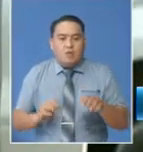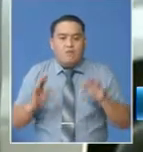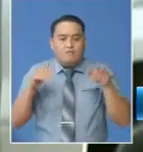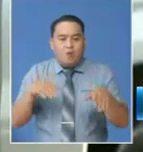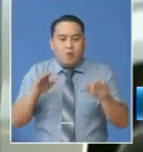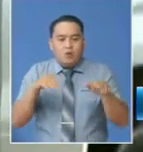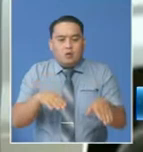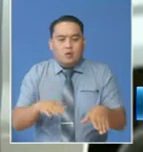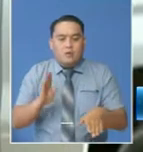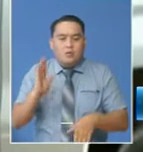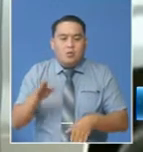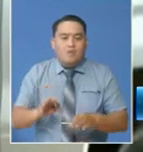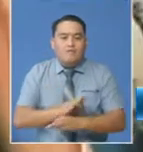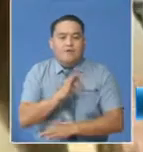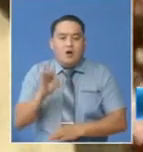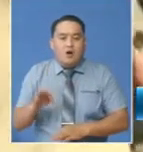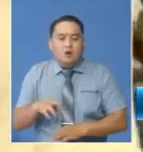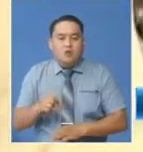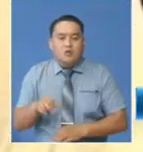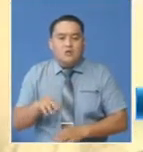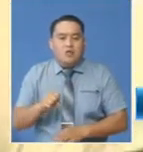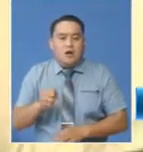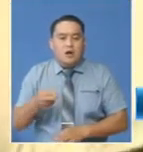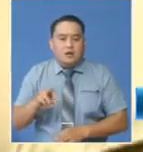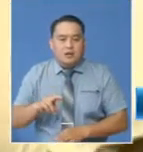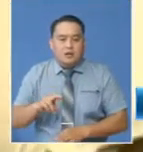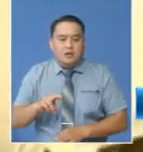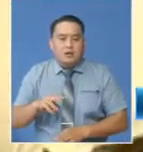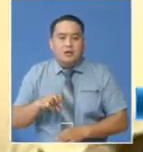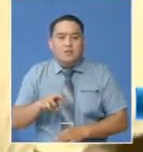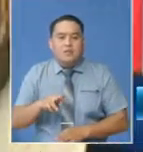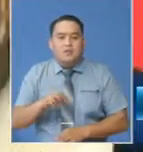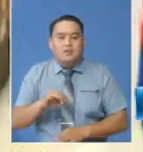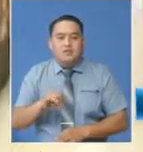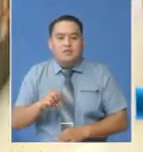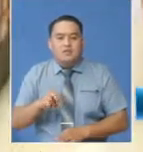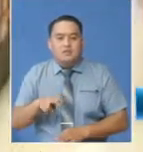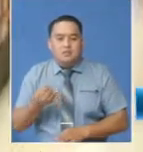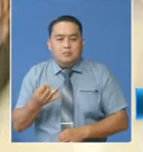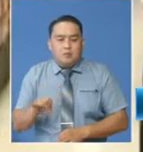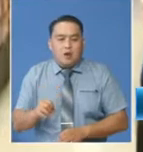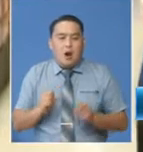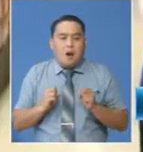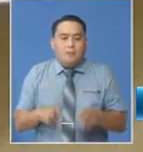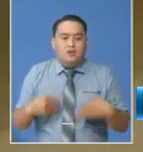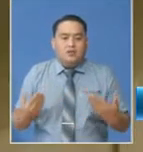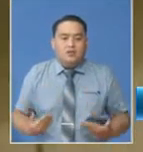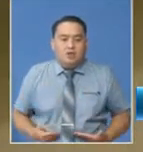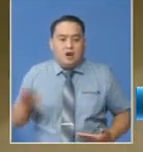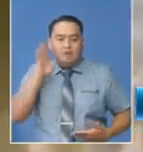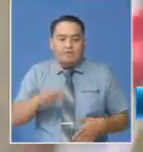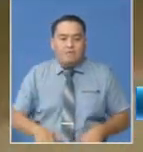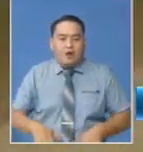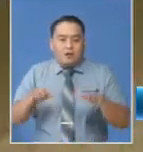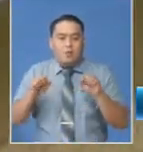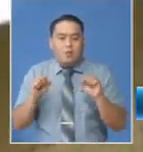Сильные осадки пройдут в восточном Техасе, Луизиане и в нижней долине Миссисипи. Они могут вызвать опасные для жизни наводнения. В